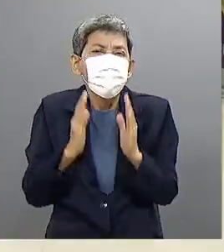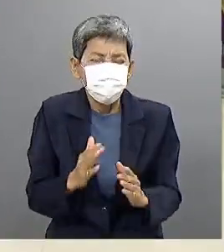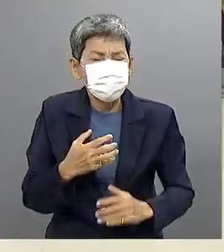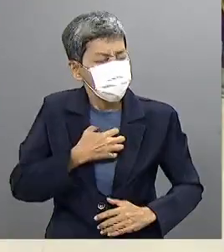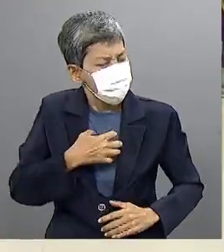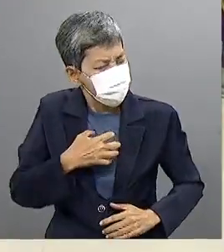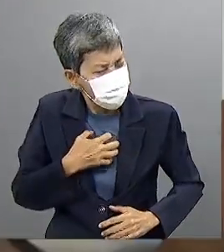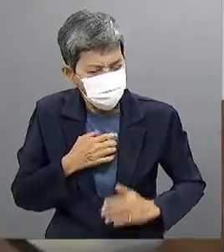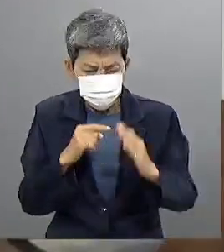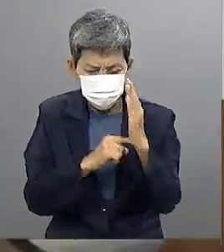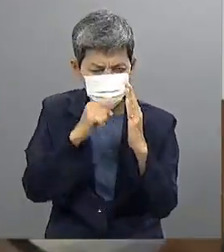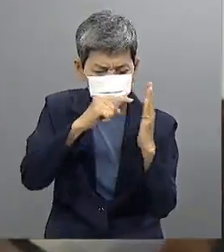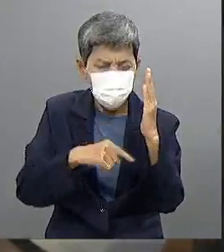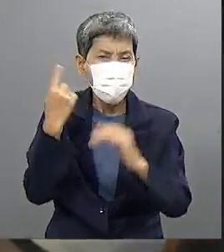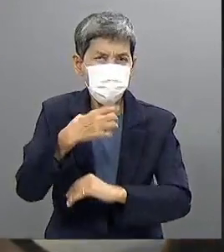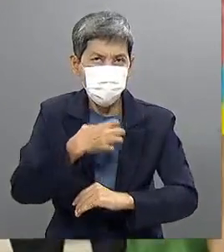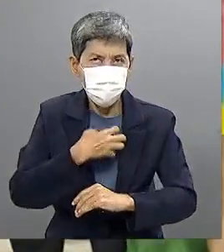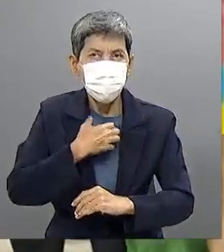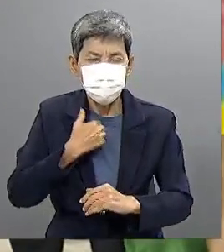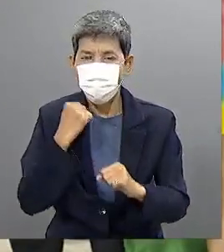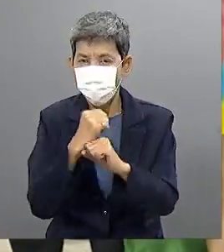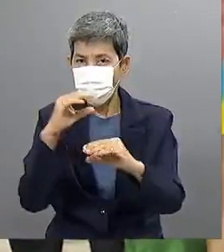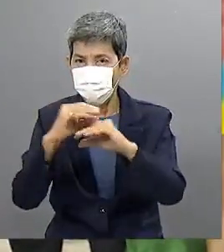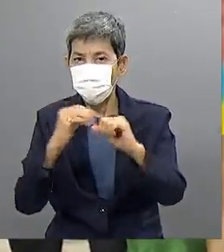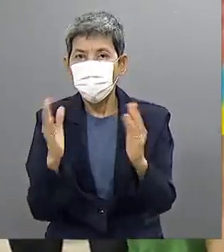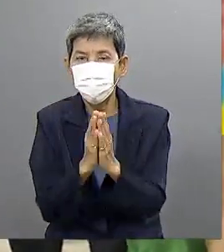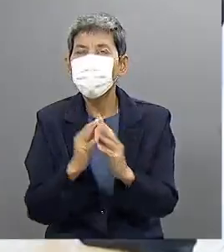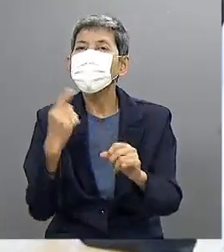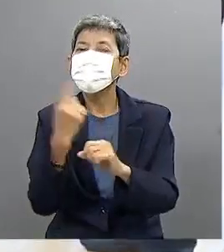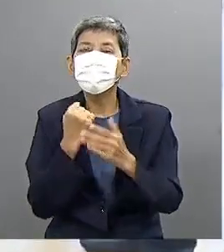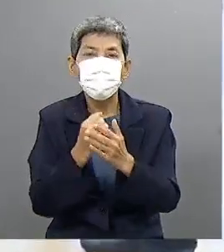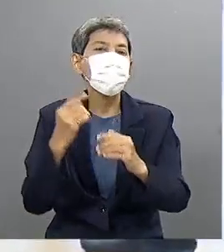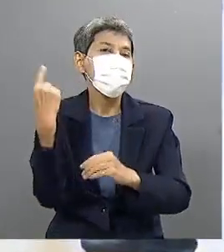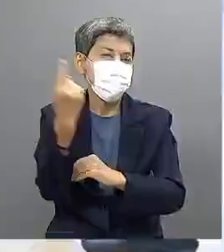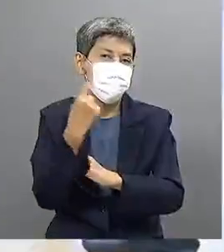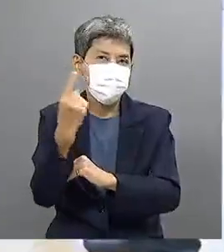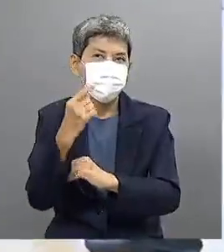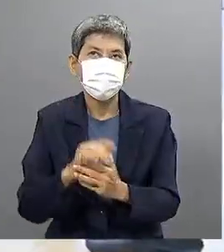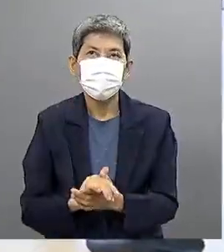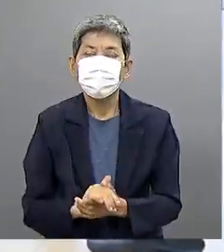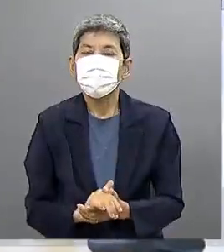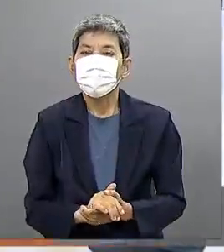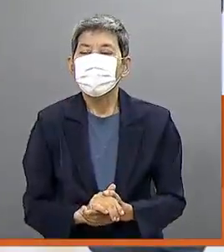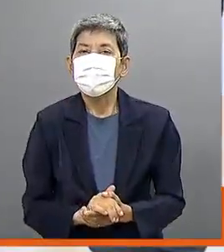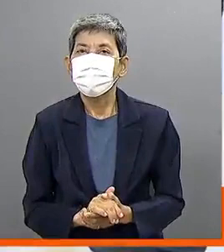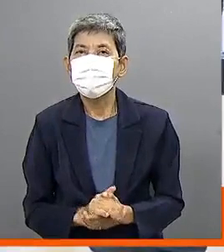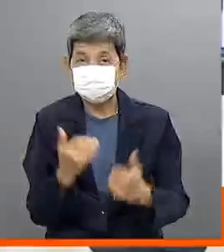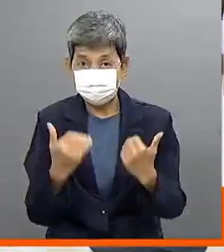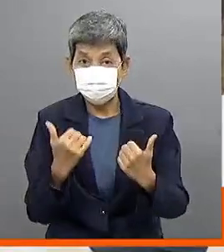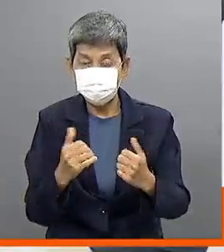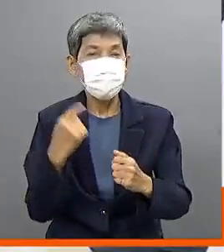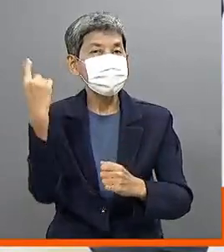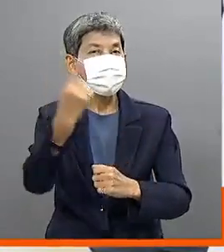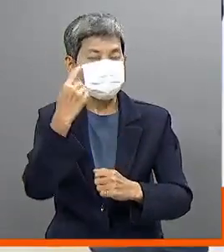ที่ยวอยู่แล้วประกอบกับมีโครงการเราเที่ยวด้วยกันกระตุ้นการท่องเที่ยวค่ะ ต้องบอกว่าสถานการณ์การท่องเที่ยวตอนนี้ก็เริ่ม